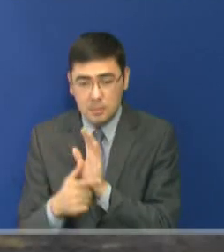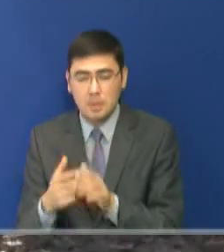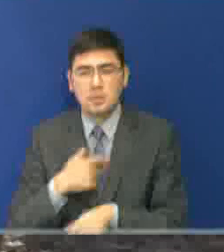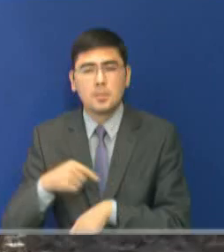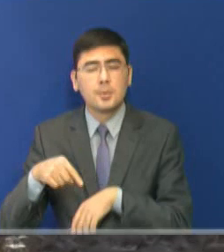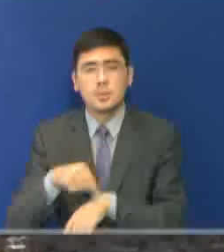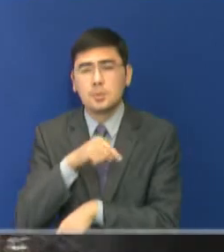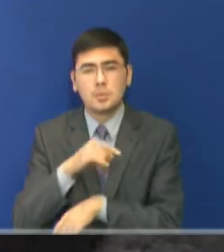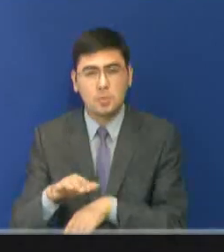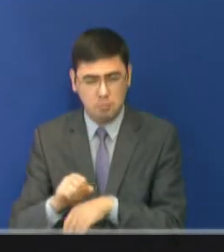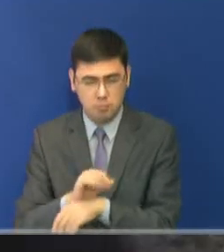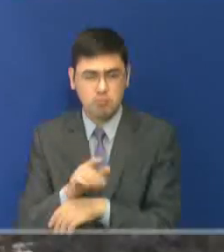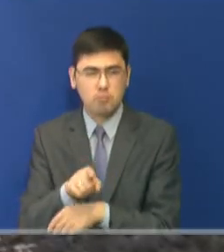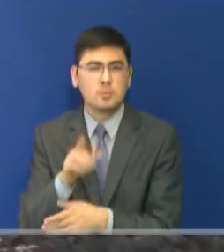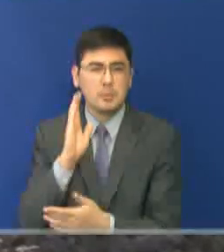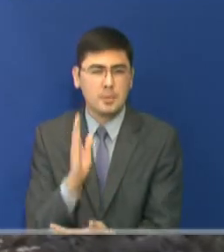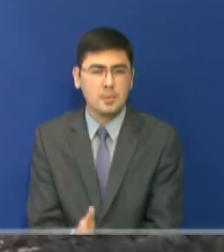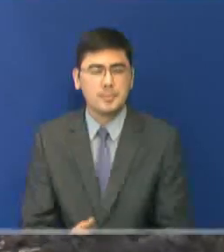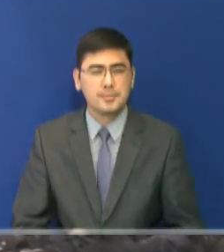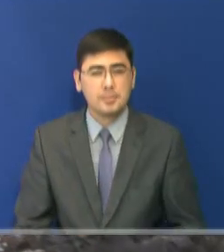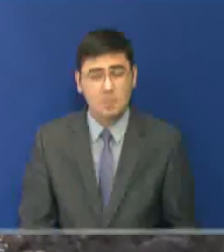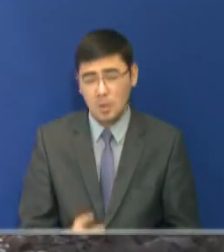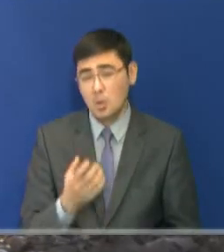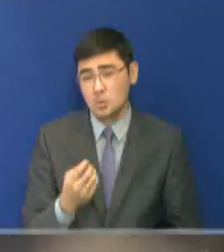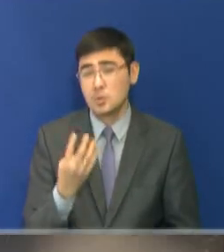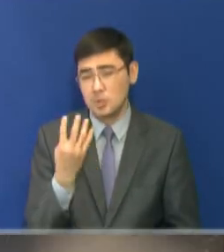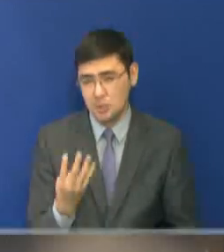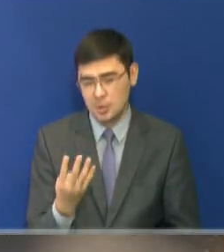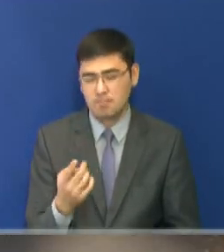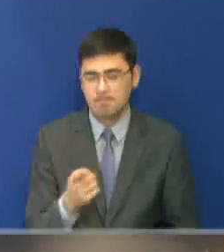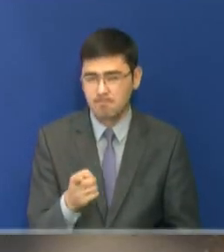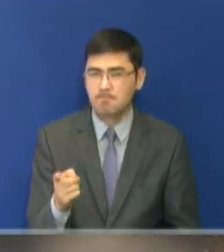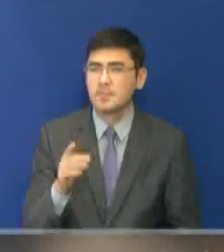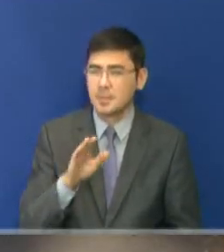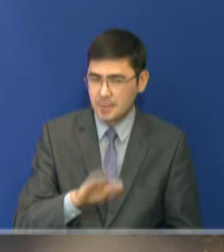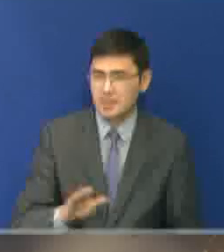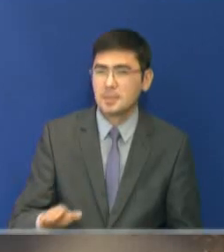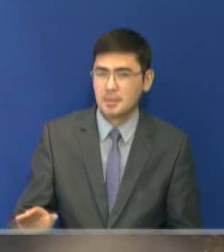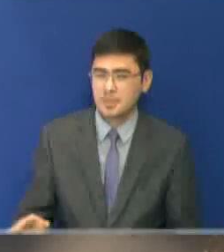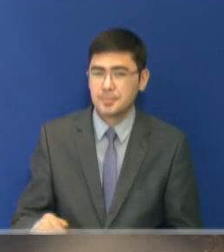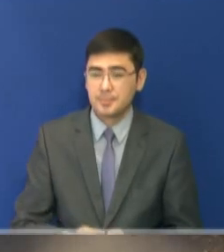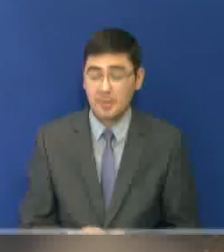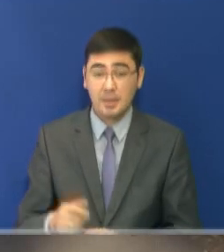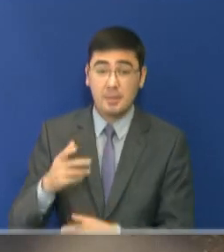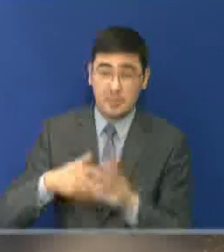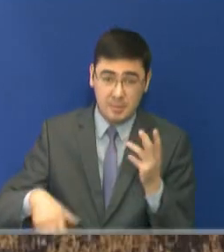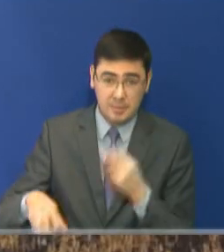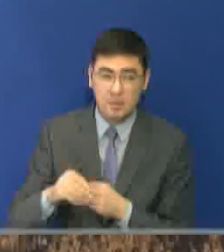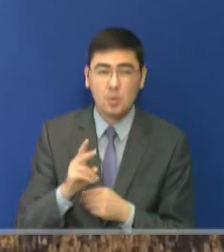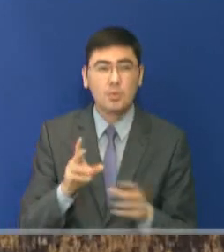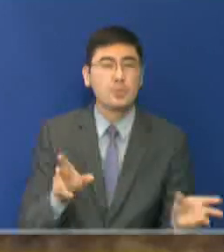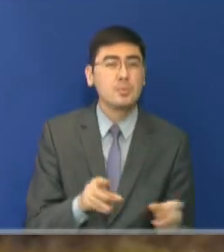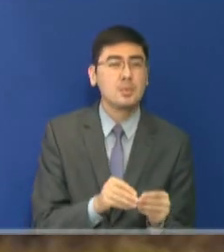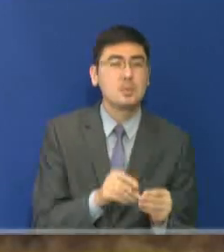являются бессимптомными вирусоносителями. Среди них есть 4 школьника. Контактировавших с больными изолировали в домашних